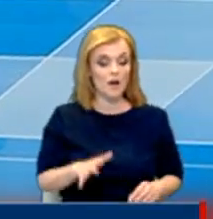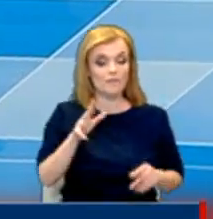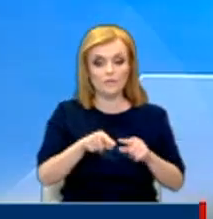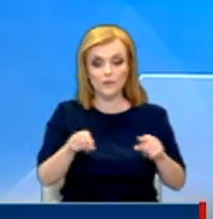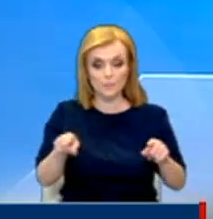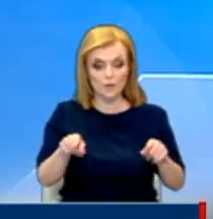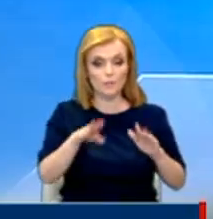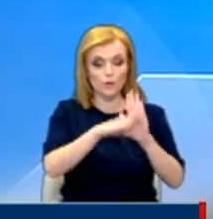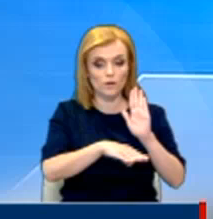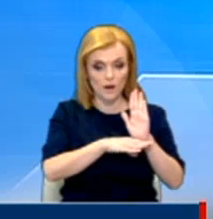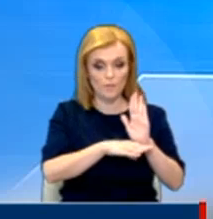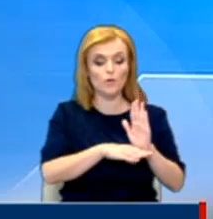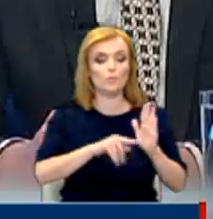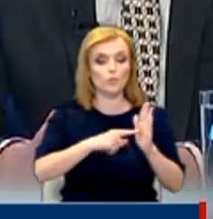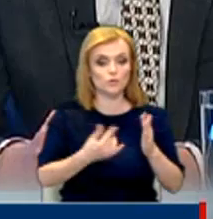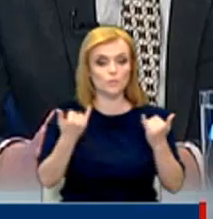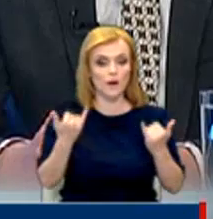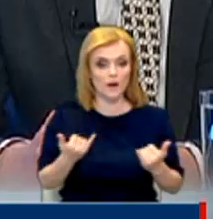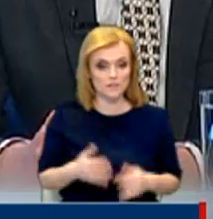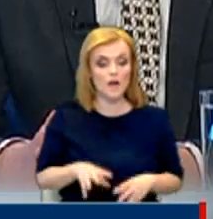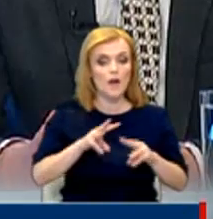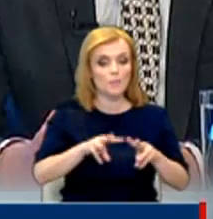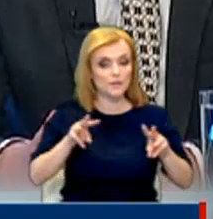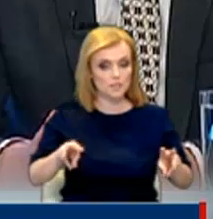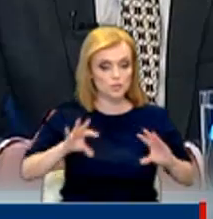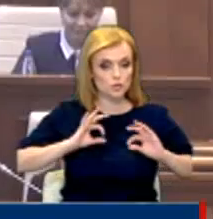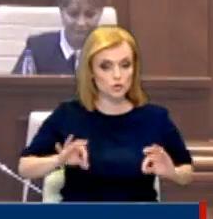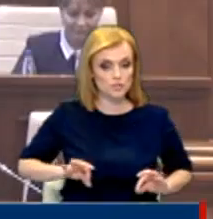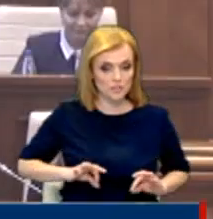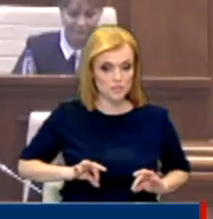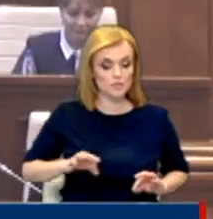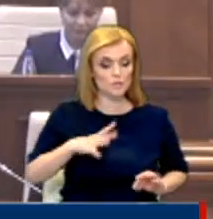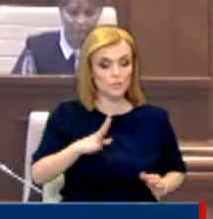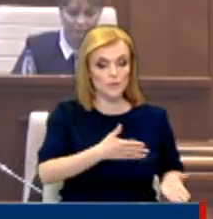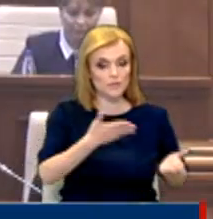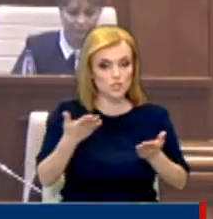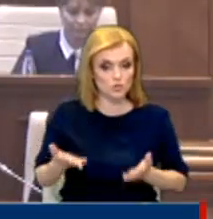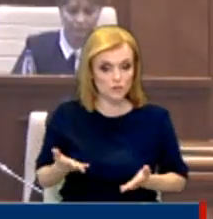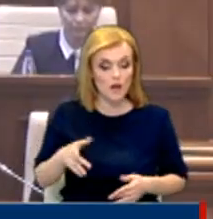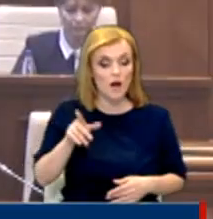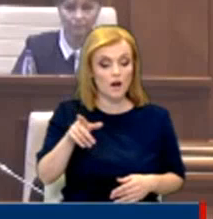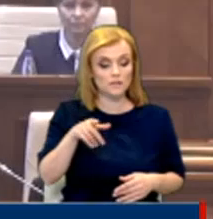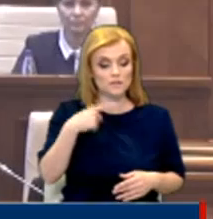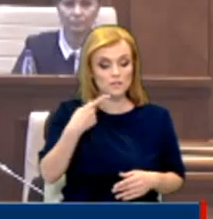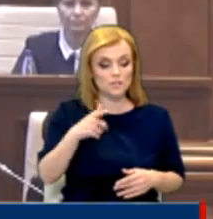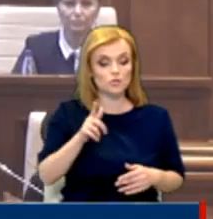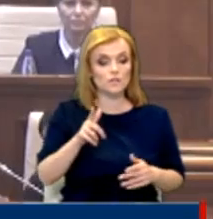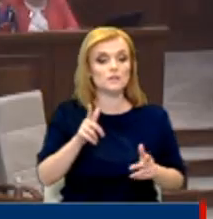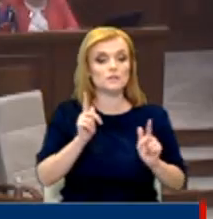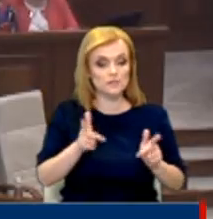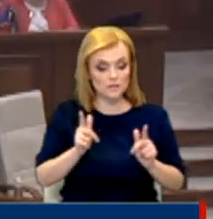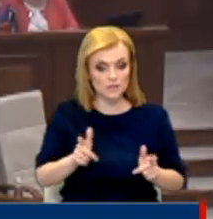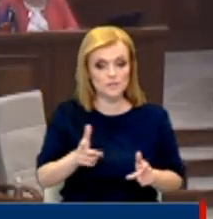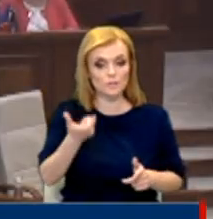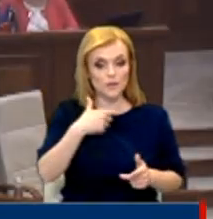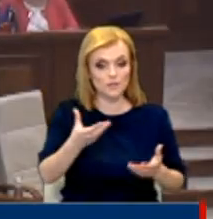TVR Moldova, ministrul Justiției spune că executivul își dorește asumarea plenară a responsabilității pentru reforma justiției,